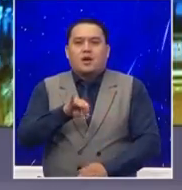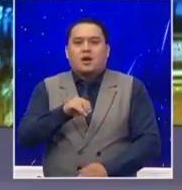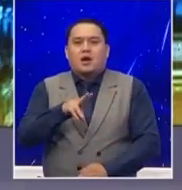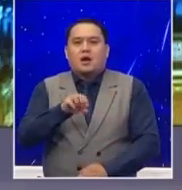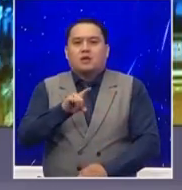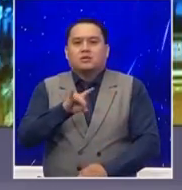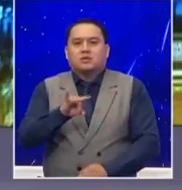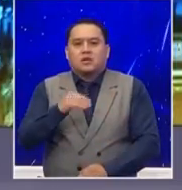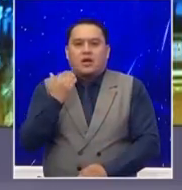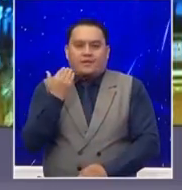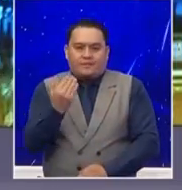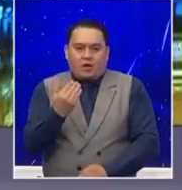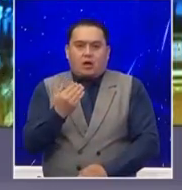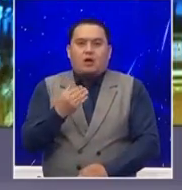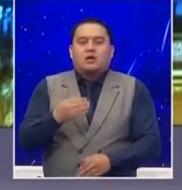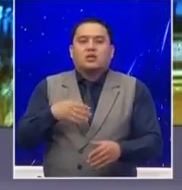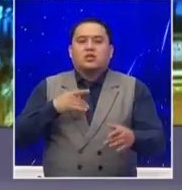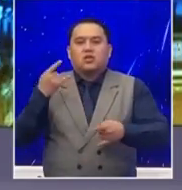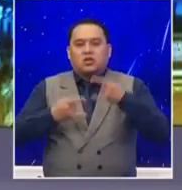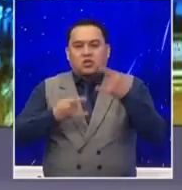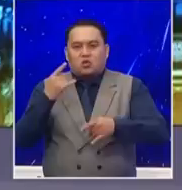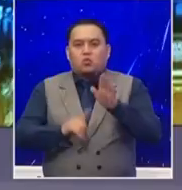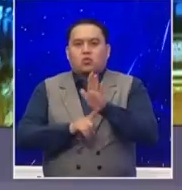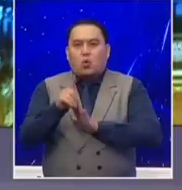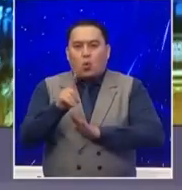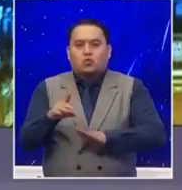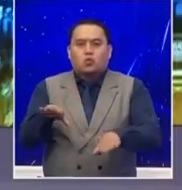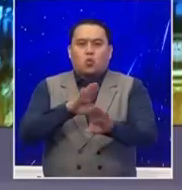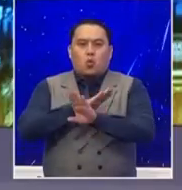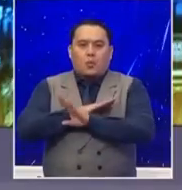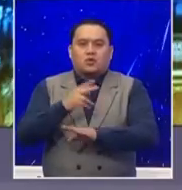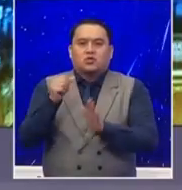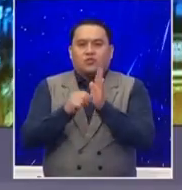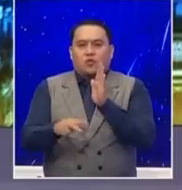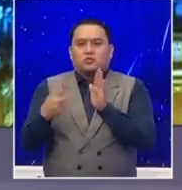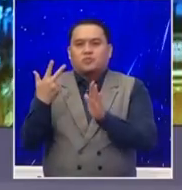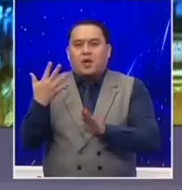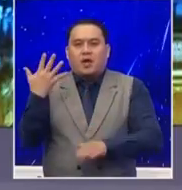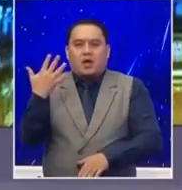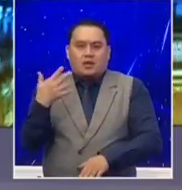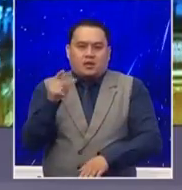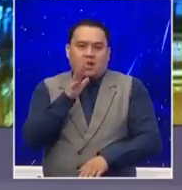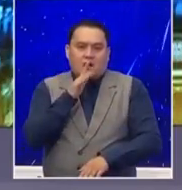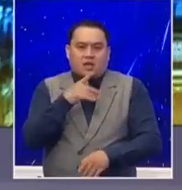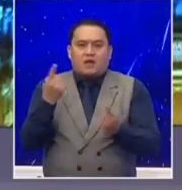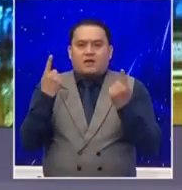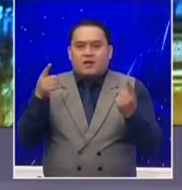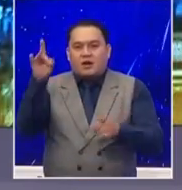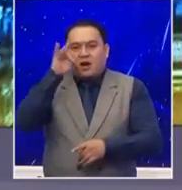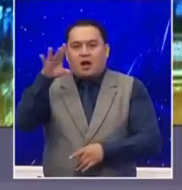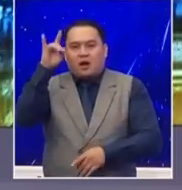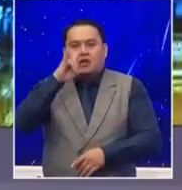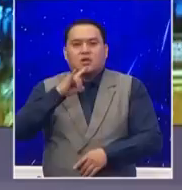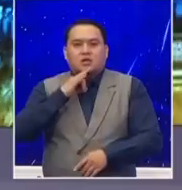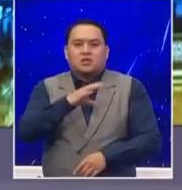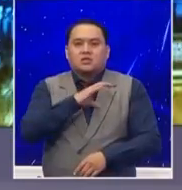и уважаемого всеми аксакала Алимгазы Раимбекова. Ангел в тюбетейке ушел из жизни в возрасте 85 лет. Легенда советского